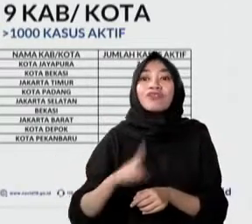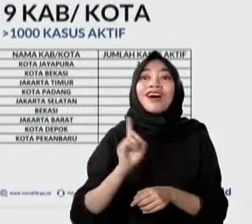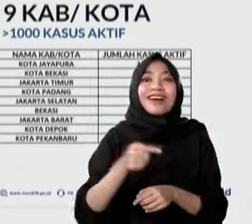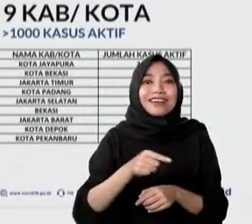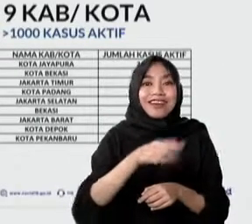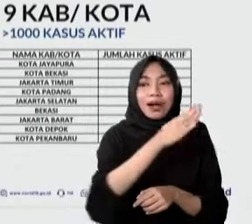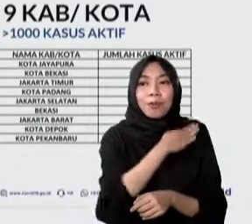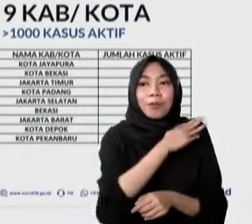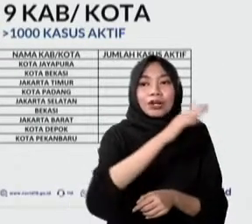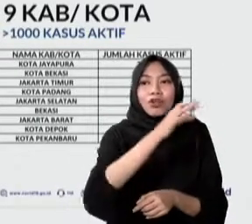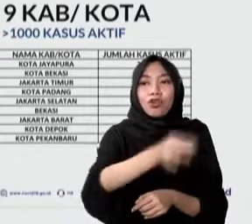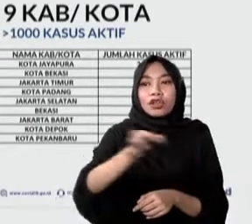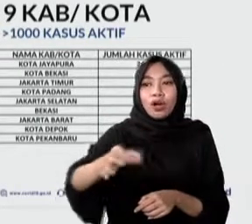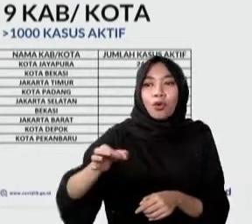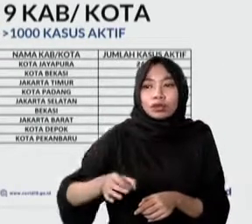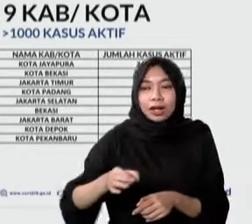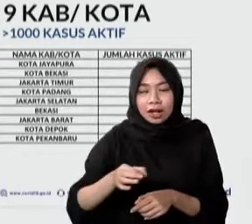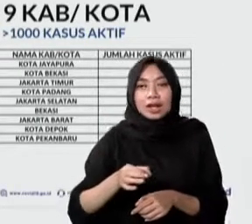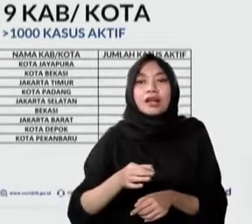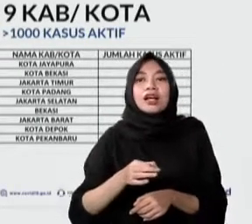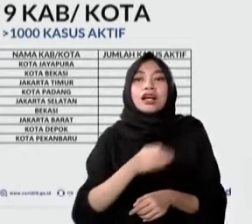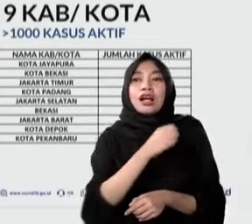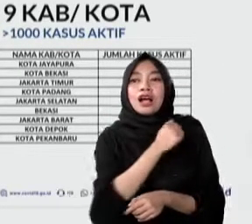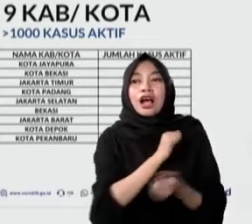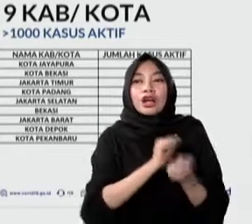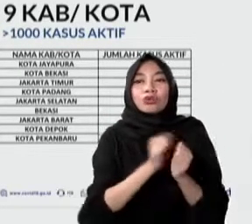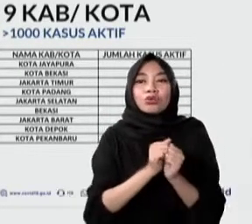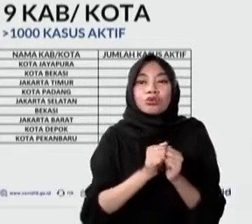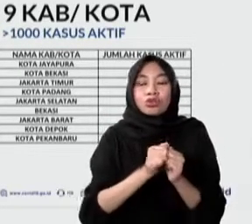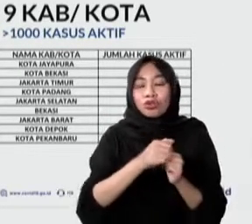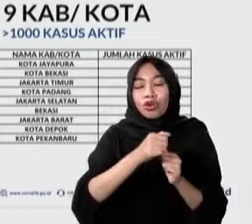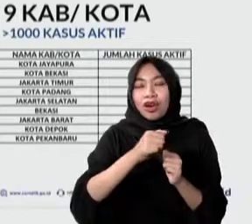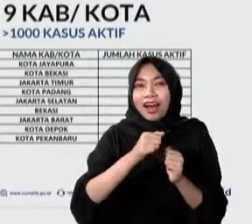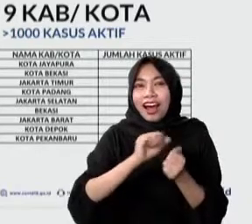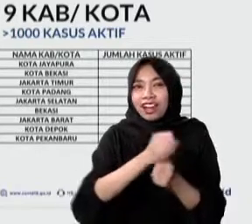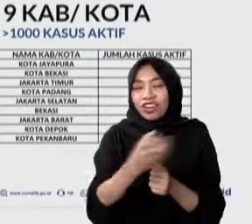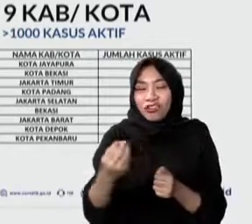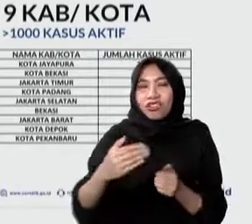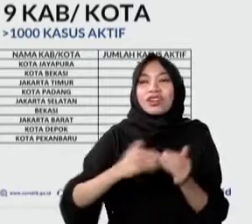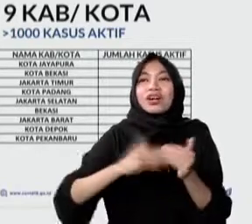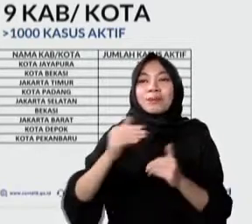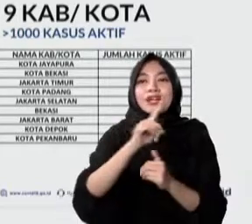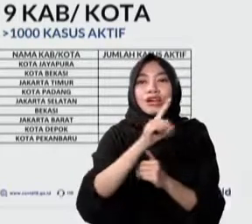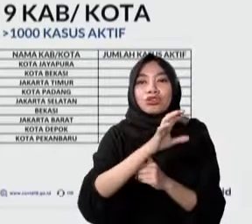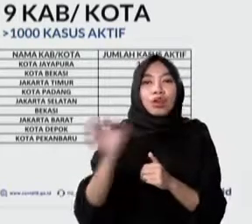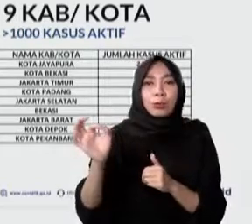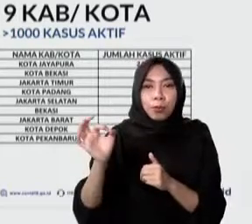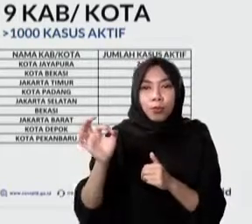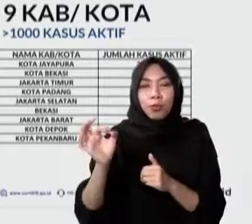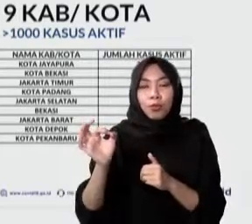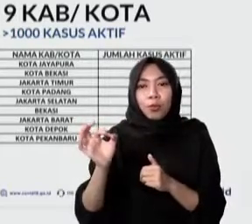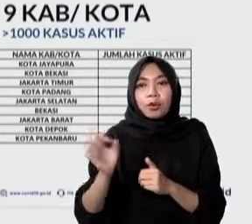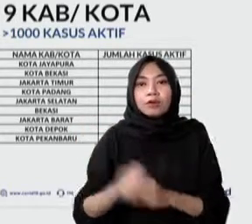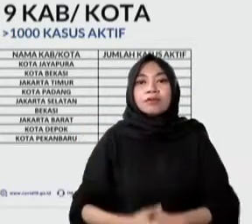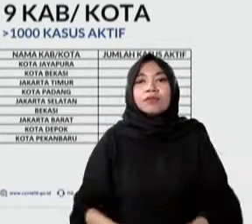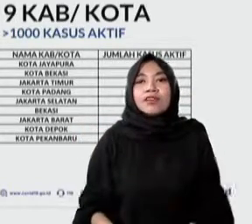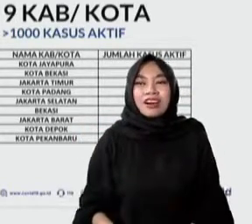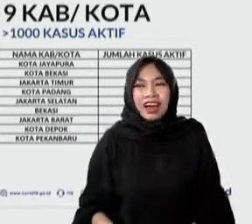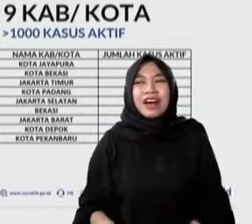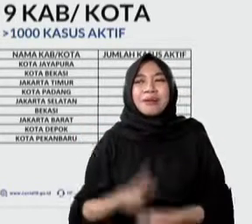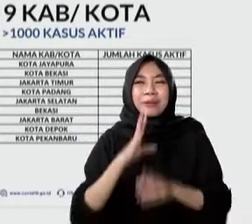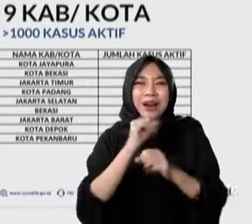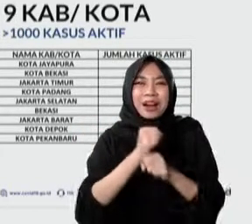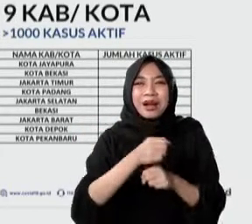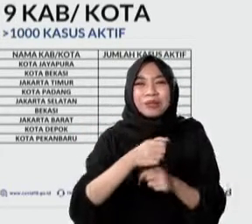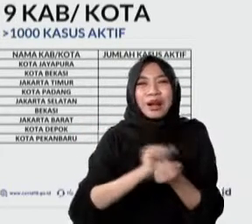tinggal 9 kabupaten kota dengan kasus aktif di atas 1.000. Ini adalah progres juga yang harus kita lihat dan jangan sampai terjadi